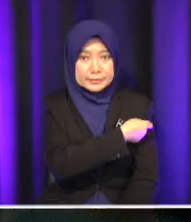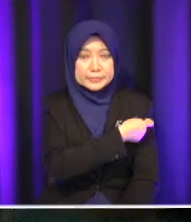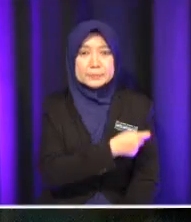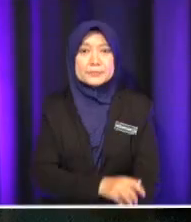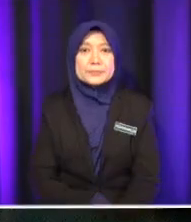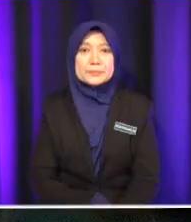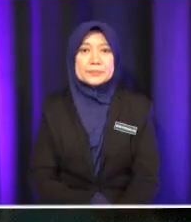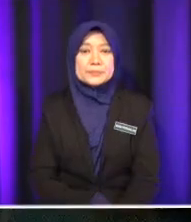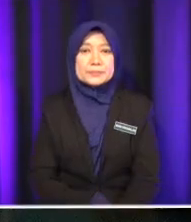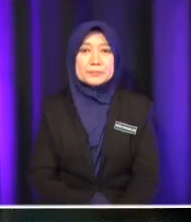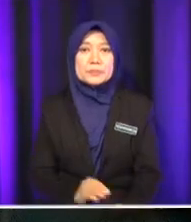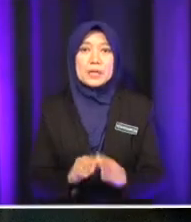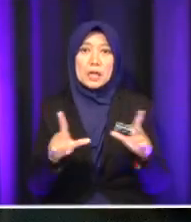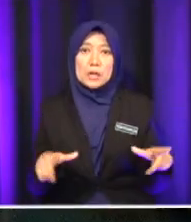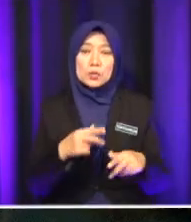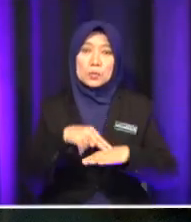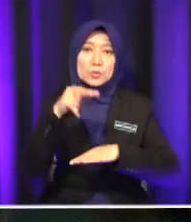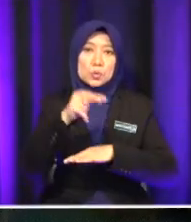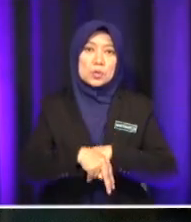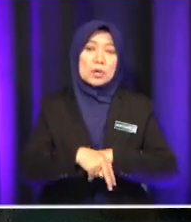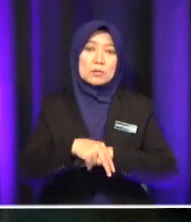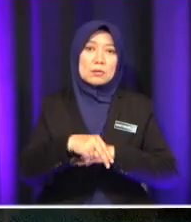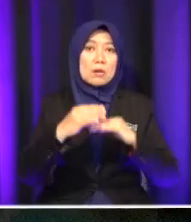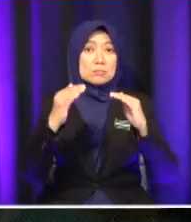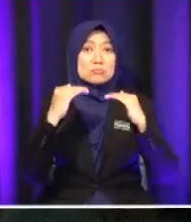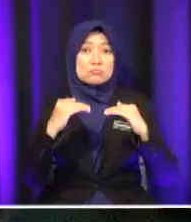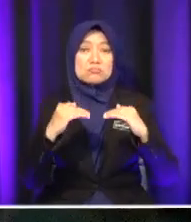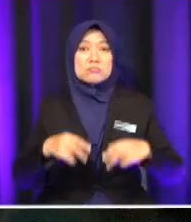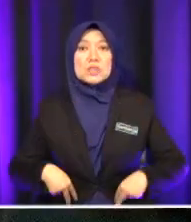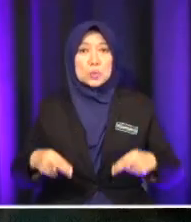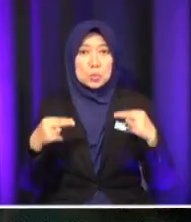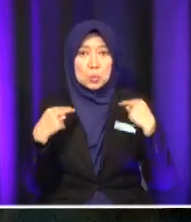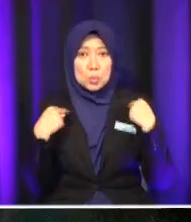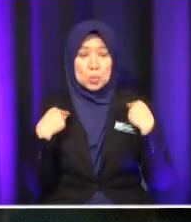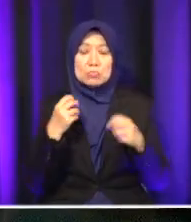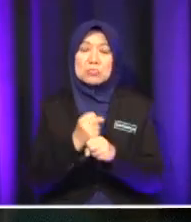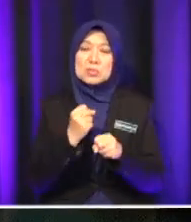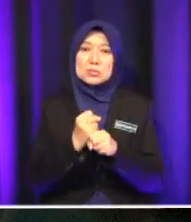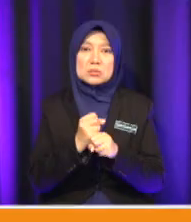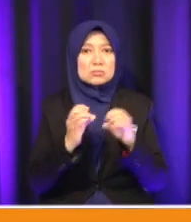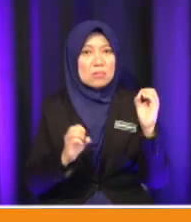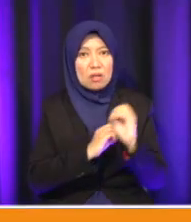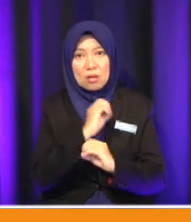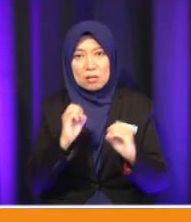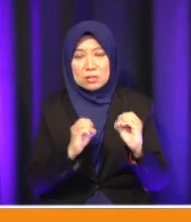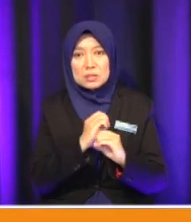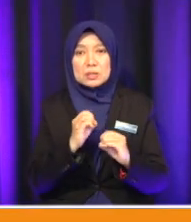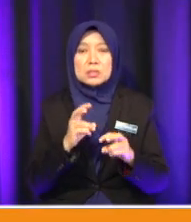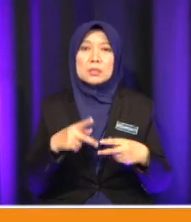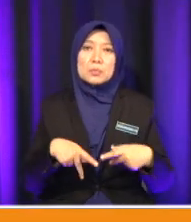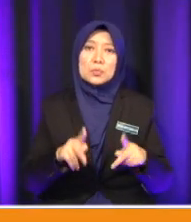seterusnya berlaku penurunan taraf hidup ya apabila peluang pekerjaan terhadap pendapatan masyarakat